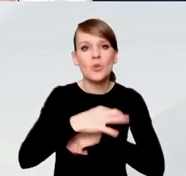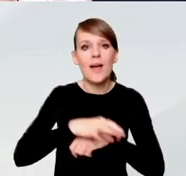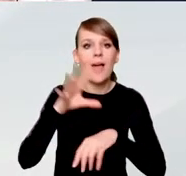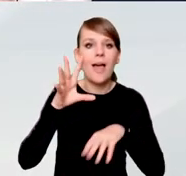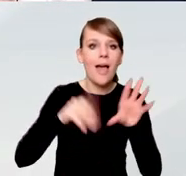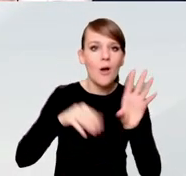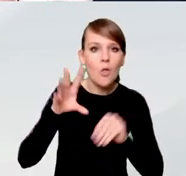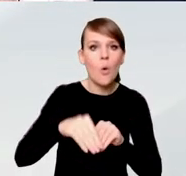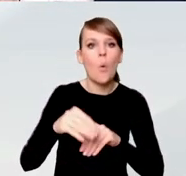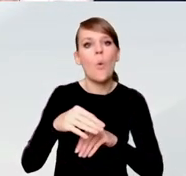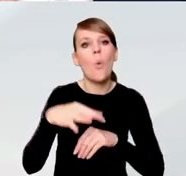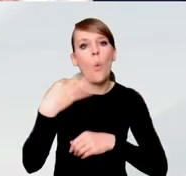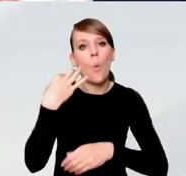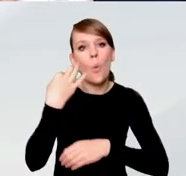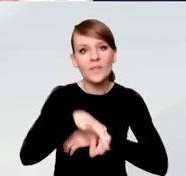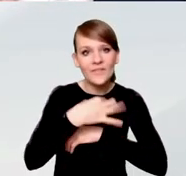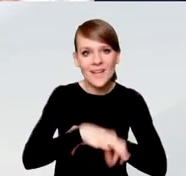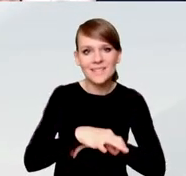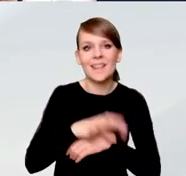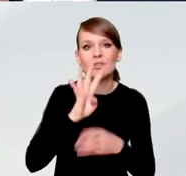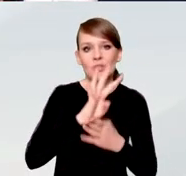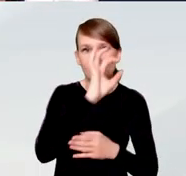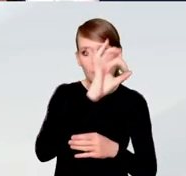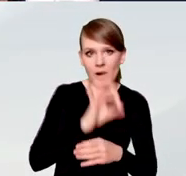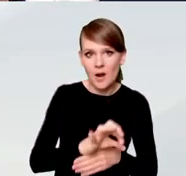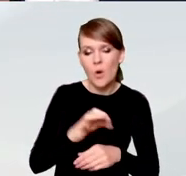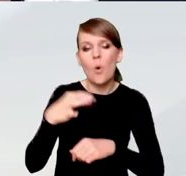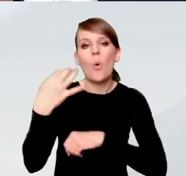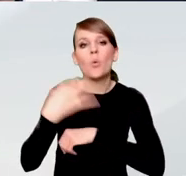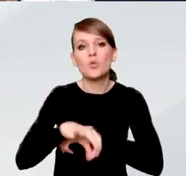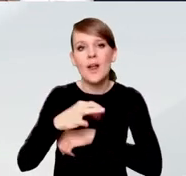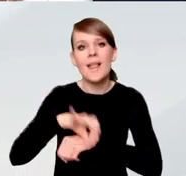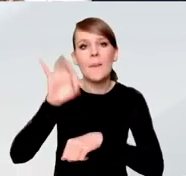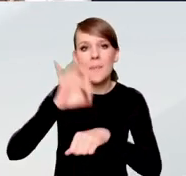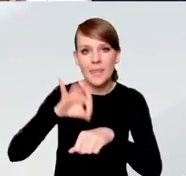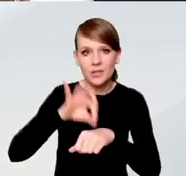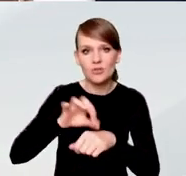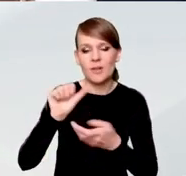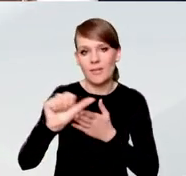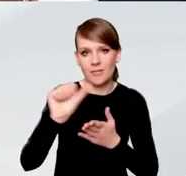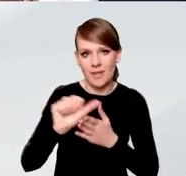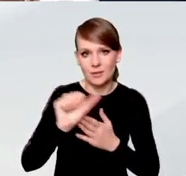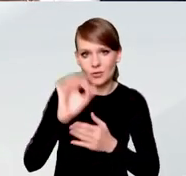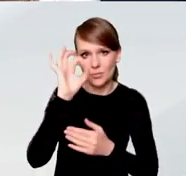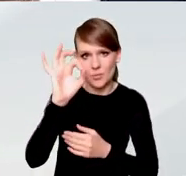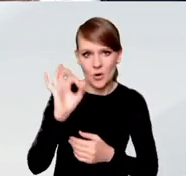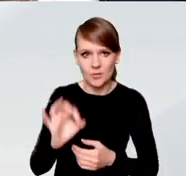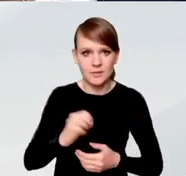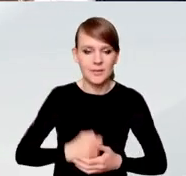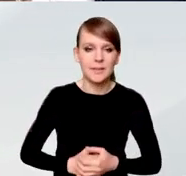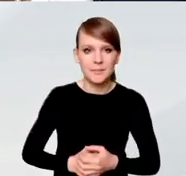stanowiły po 14%, uczelnie medyczne 11%.